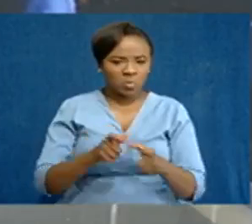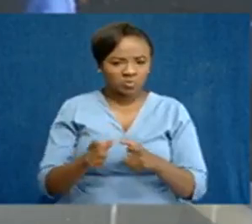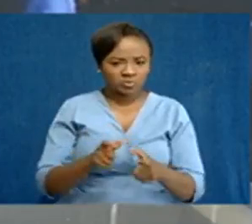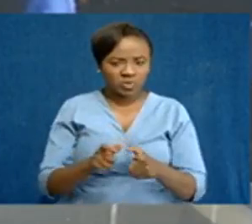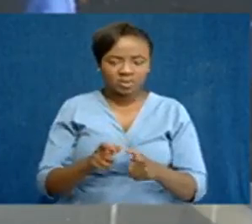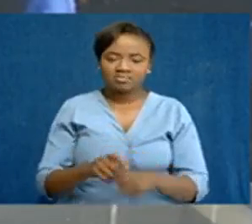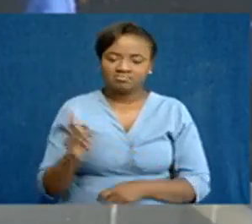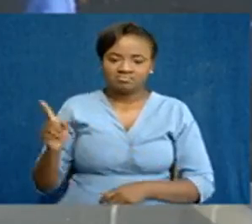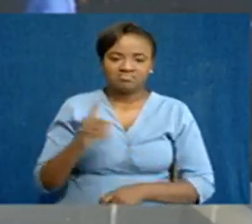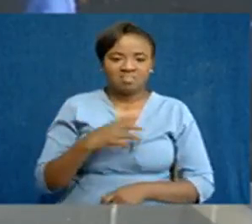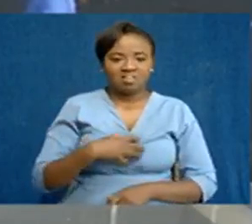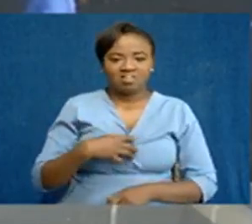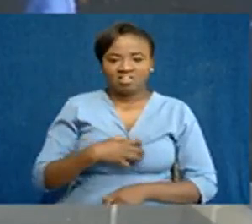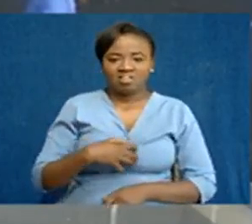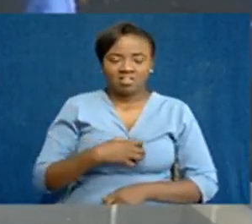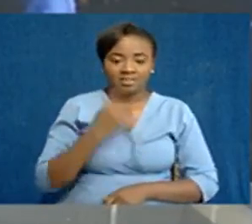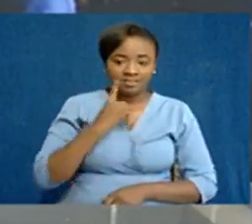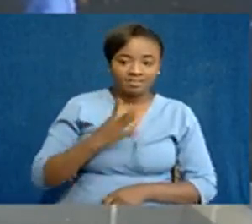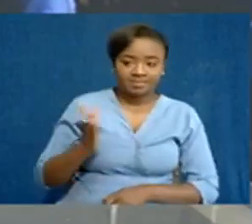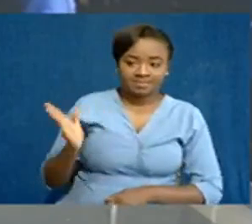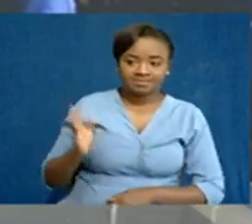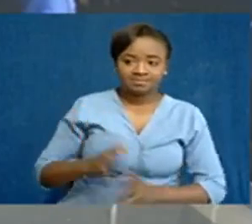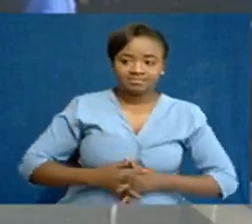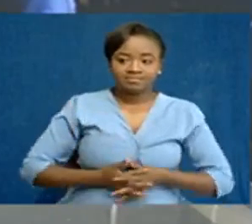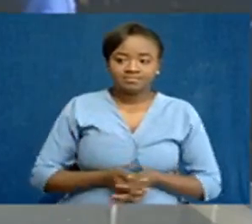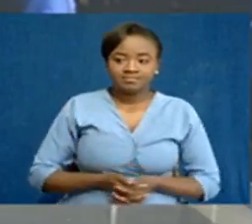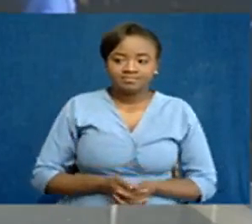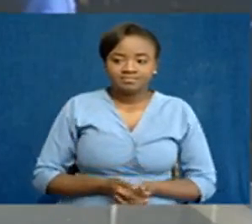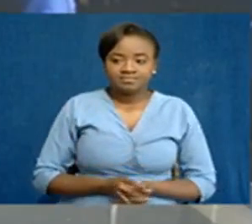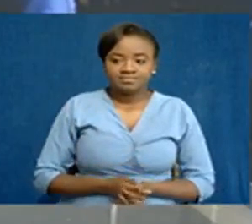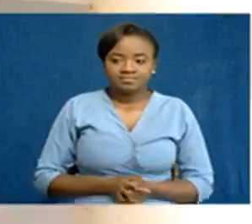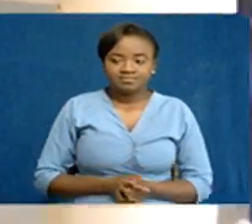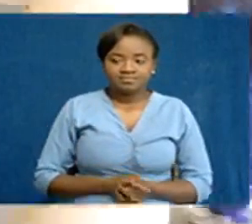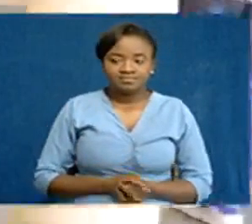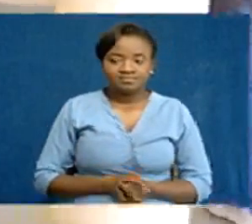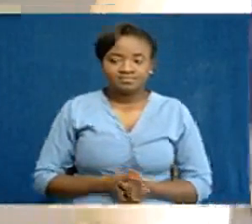ana taarifa hii inayoangazia madhila ya wasafiri JKIA.